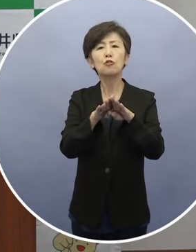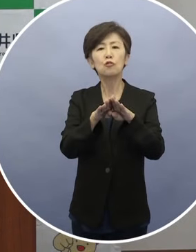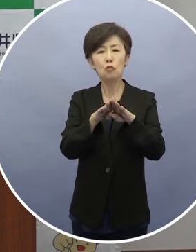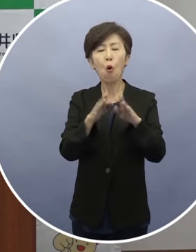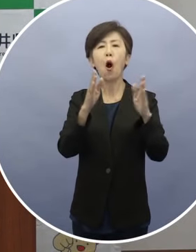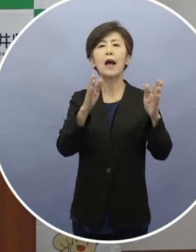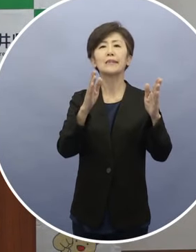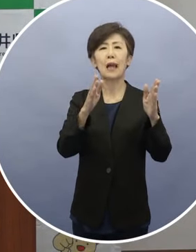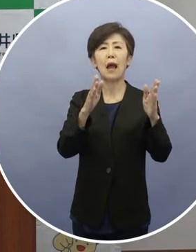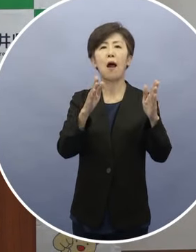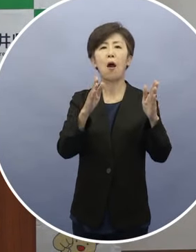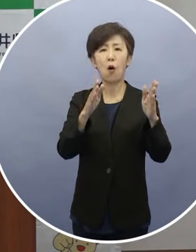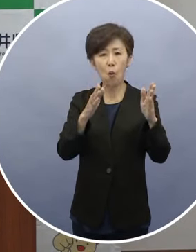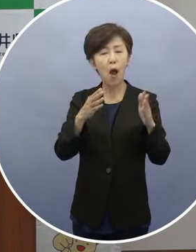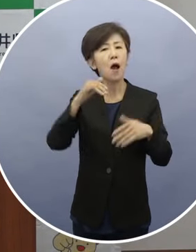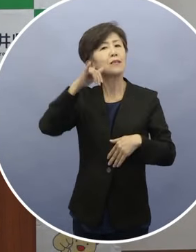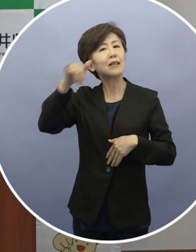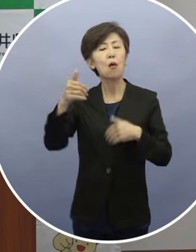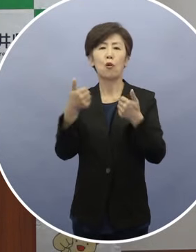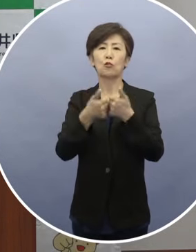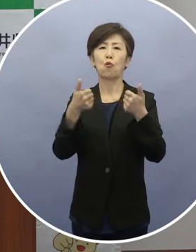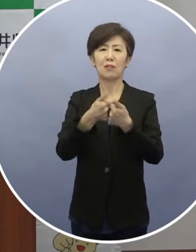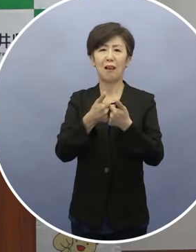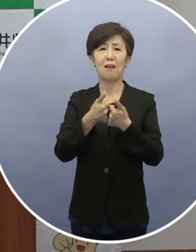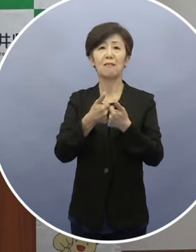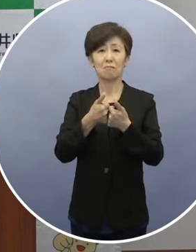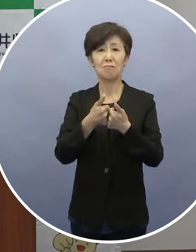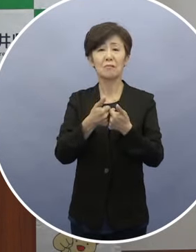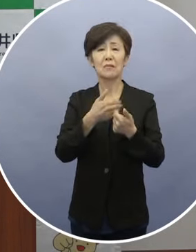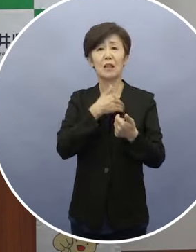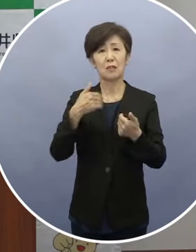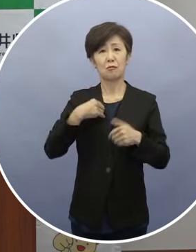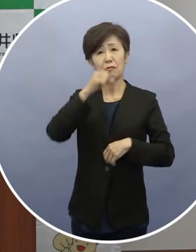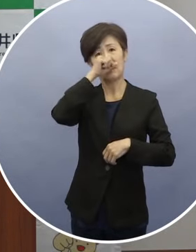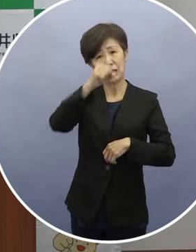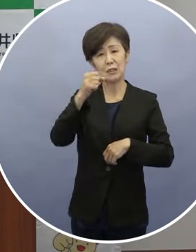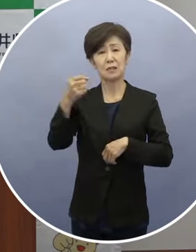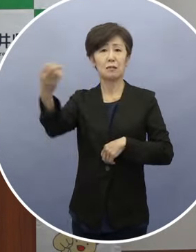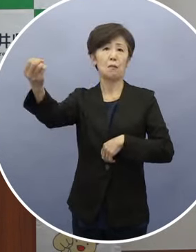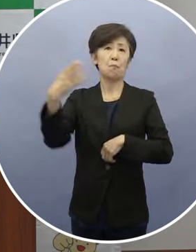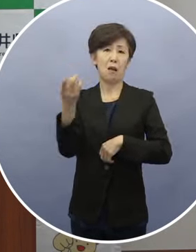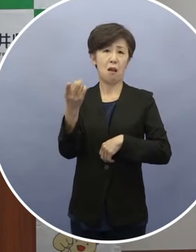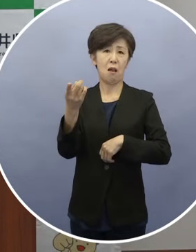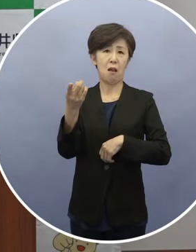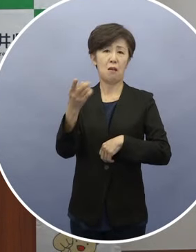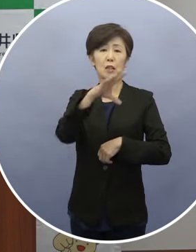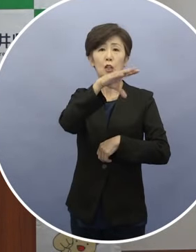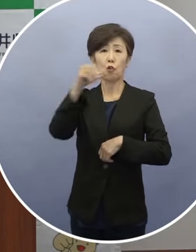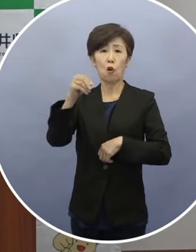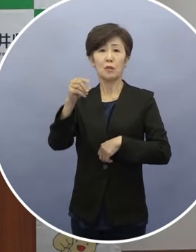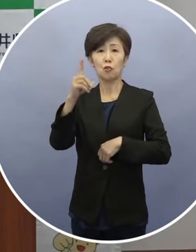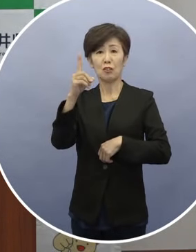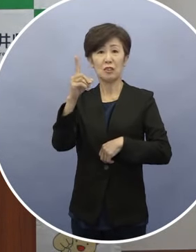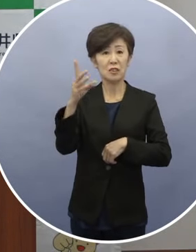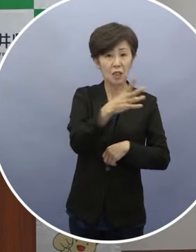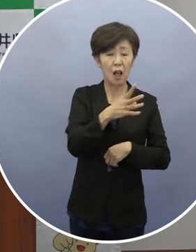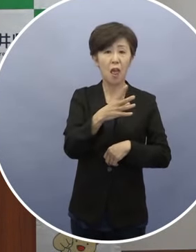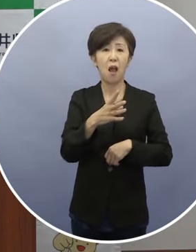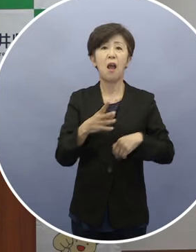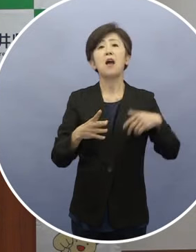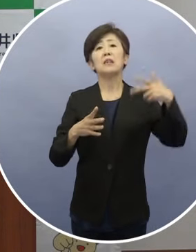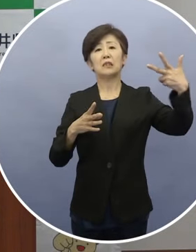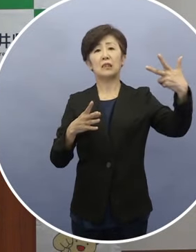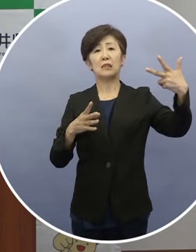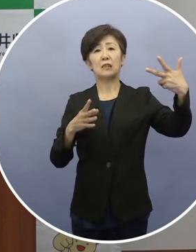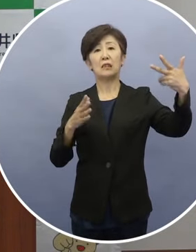を開けてほしいということがありましたので、ここの土曜日の13時から19時を新たにですね、今